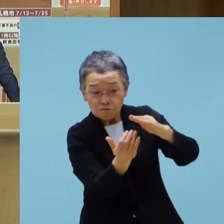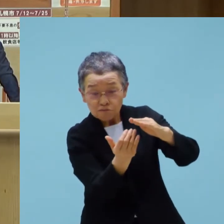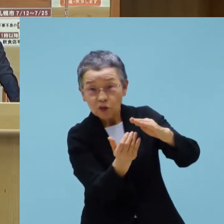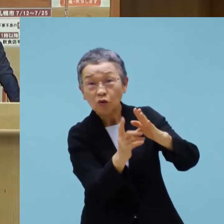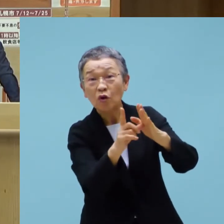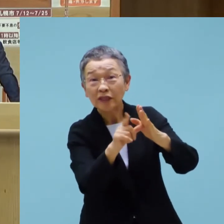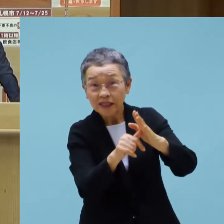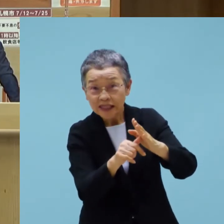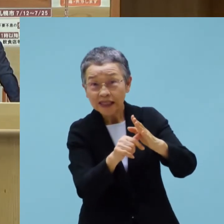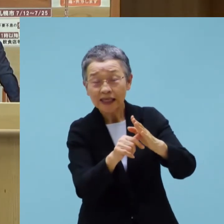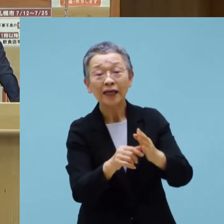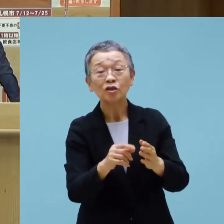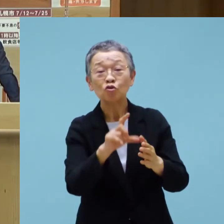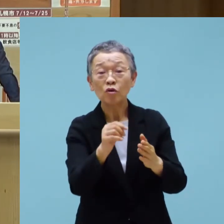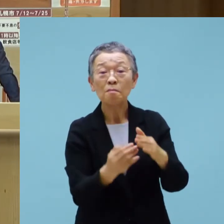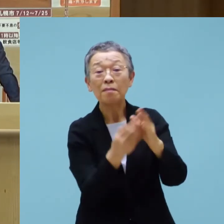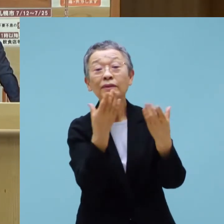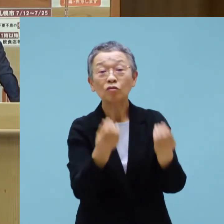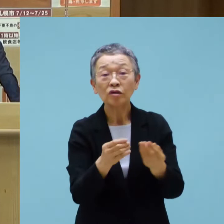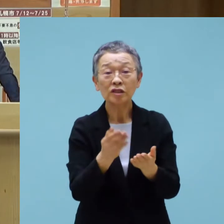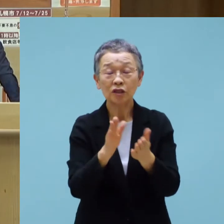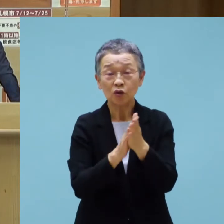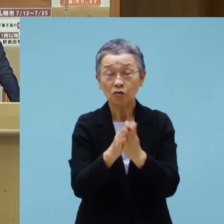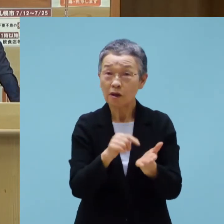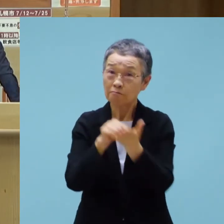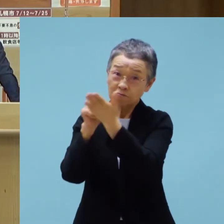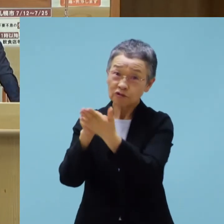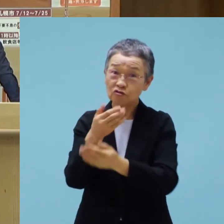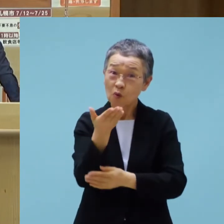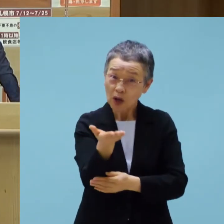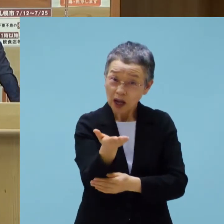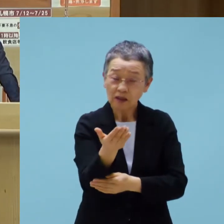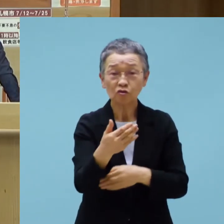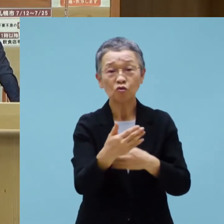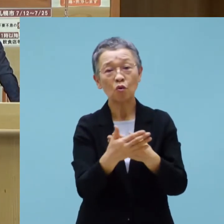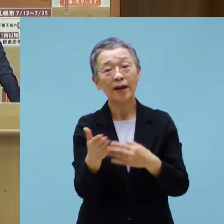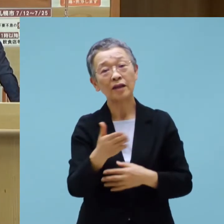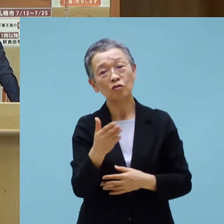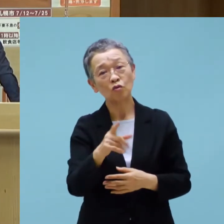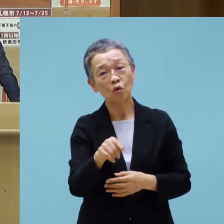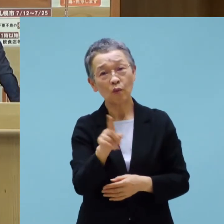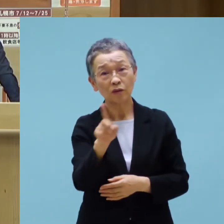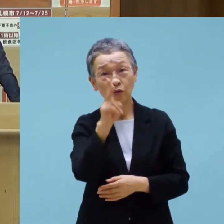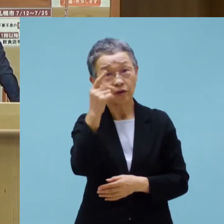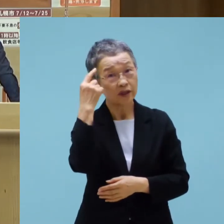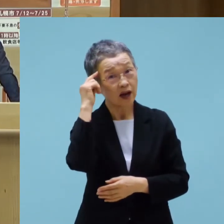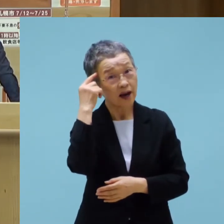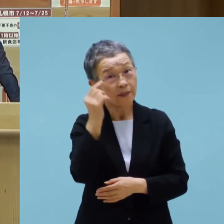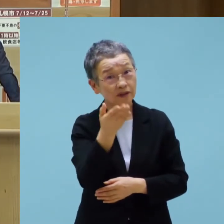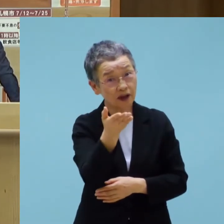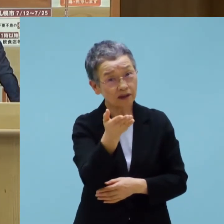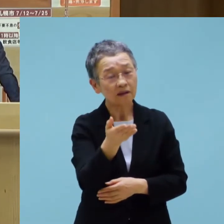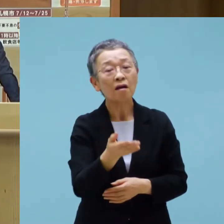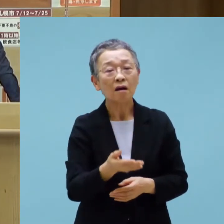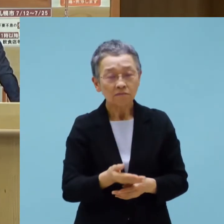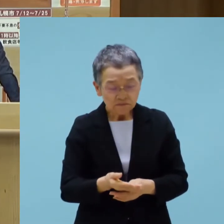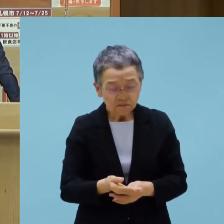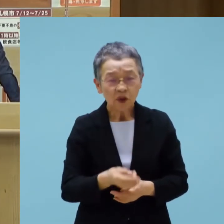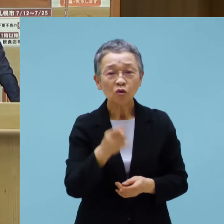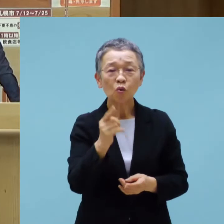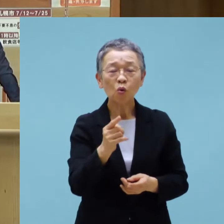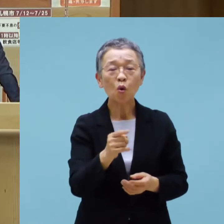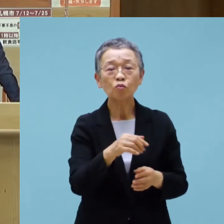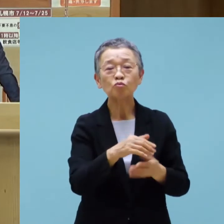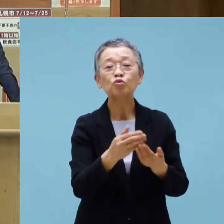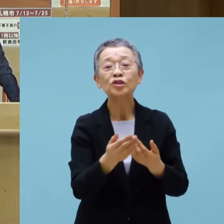請するのかっていうところがあると思うんですが、うん、そのあたりについては知事はどのように見てらっしゃるんでしょうか。 そこは臨機応変に対応するべきだと思います